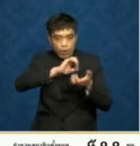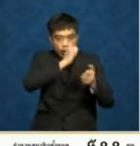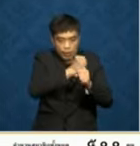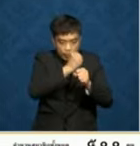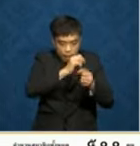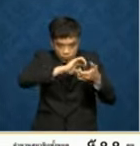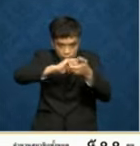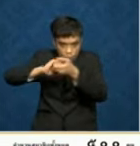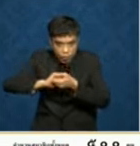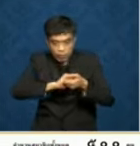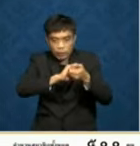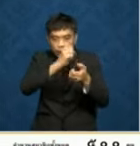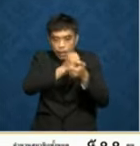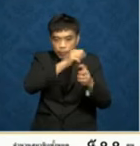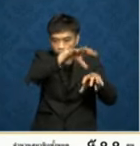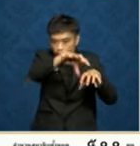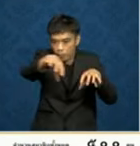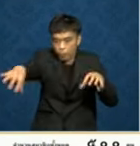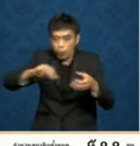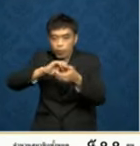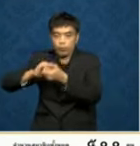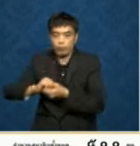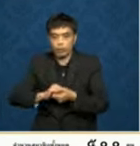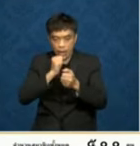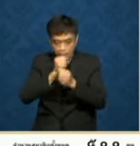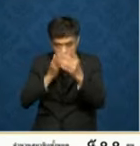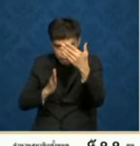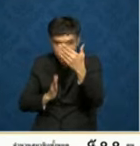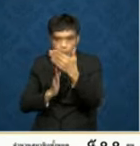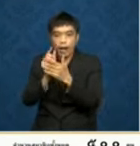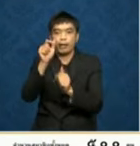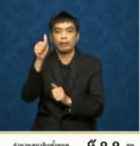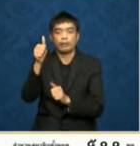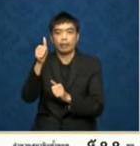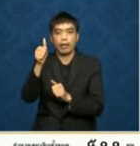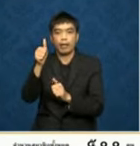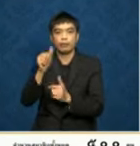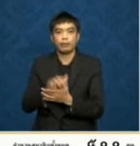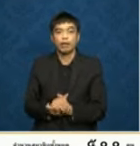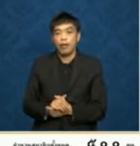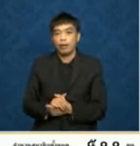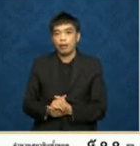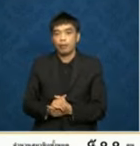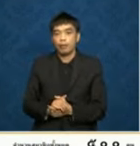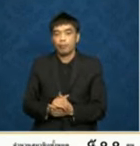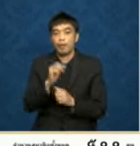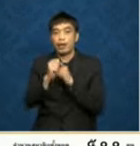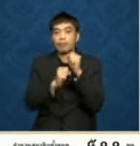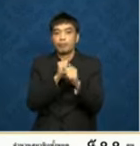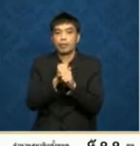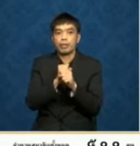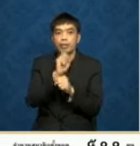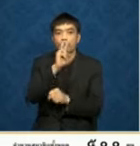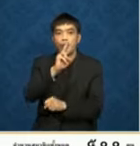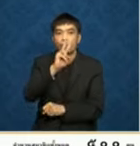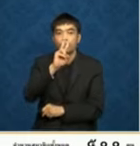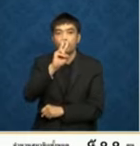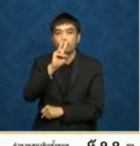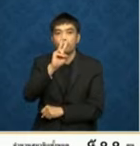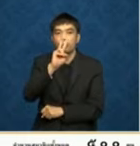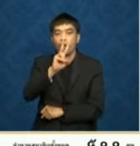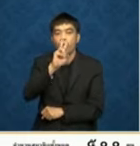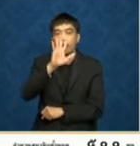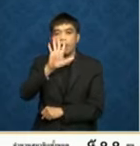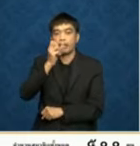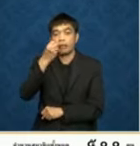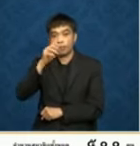ไร้รอยต่อได้ด้วย Digital ID เดีวครับมีผลกศึษาข World Bank ครั ระบูวาในปี 2014 ครั การให้บริการภาครัอ